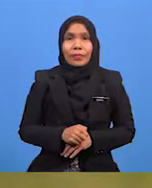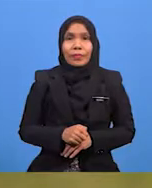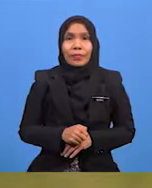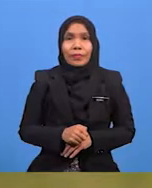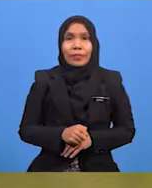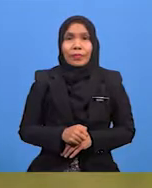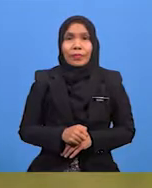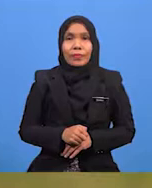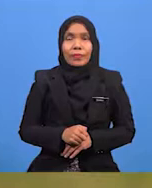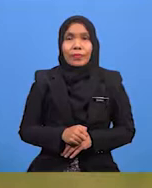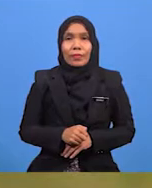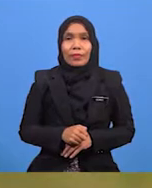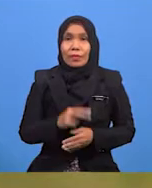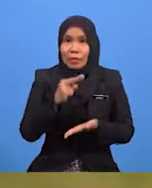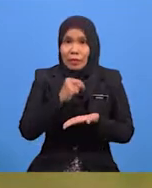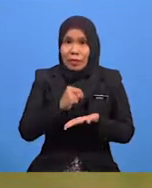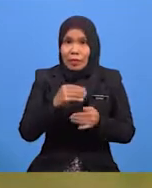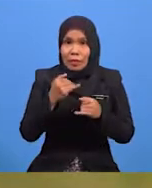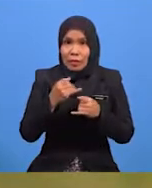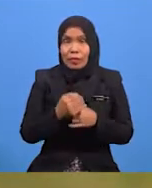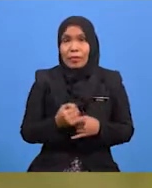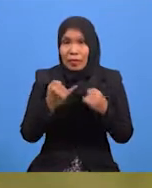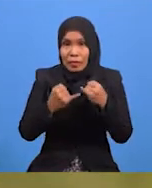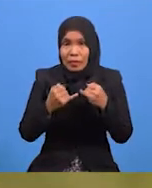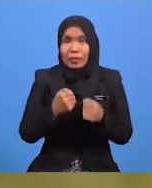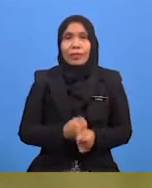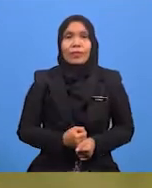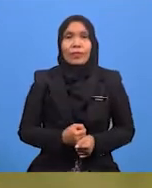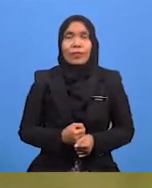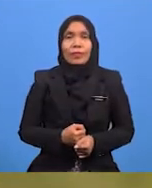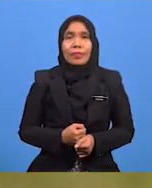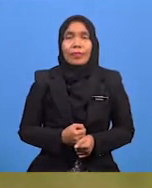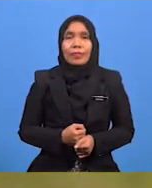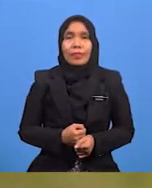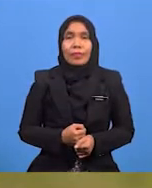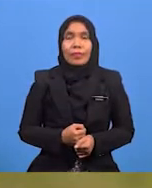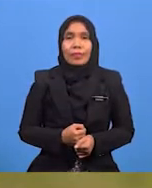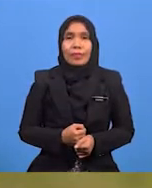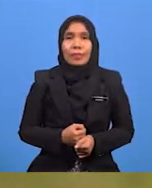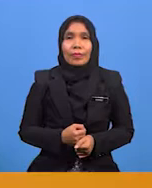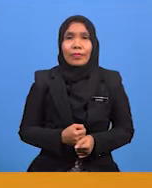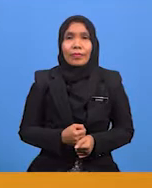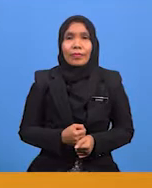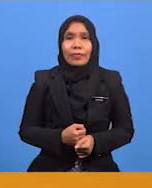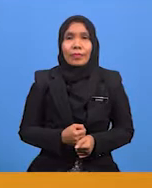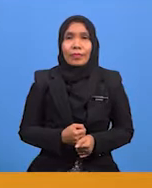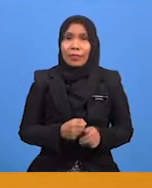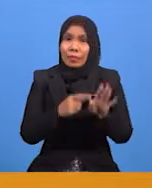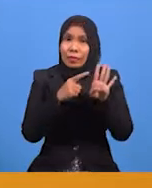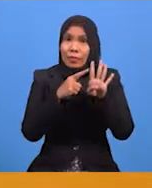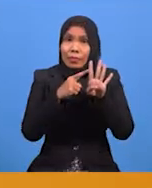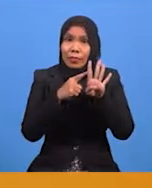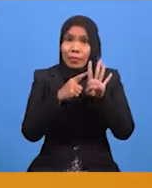Nilai terakhir yang terdapat dalam sajak pesan lelaki kecil kepada gadis kampus